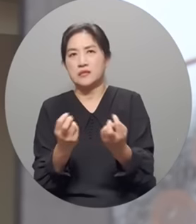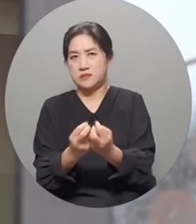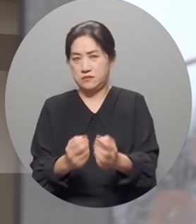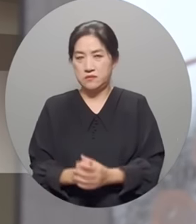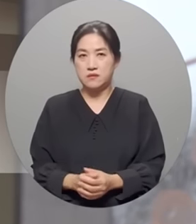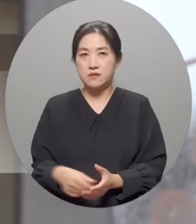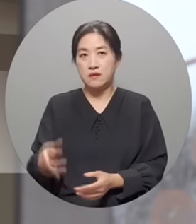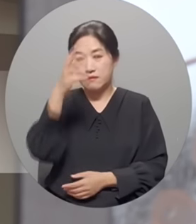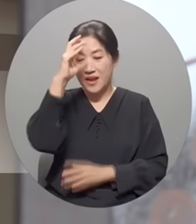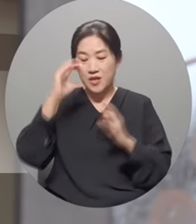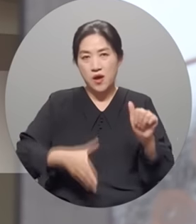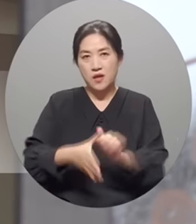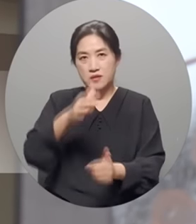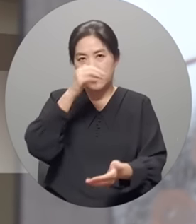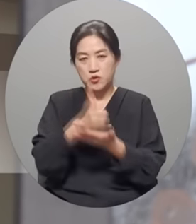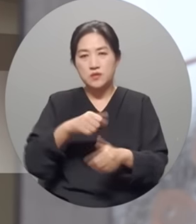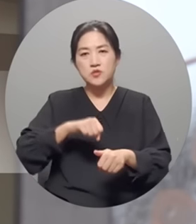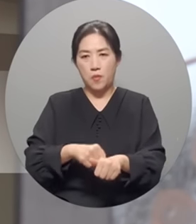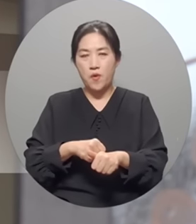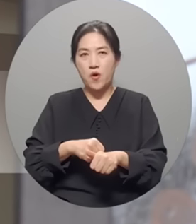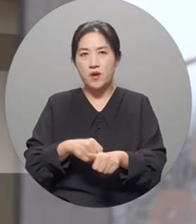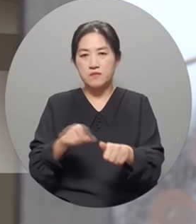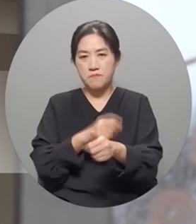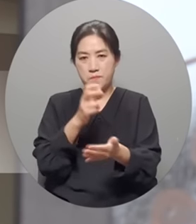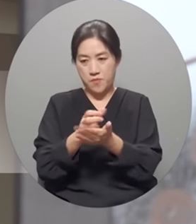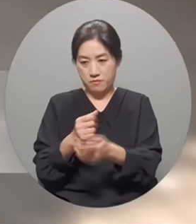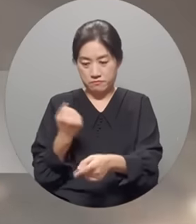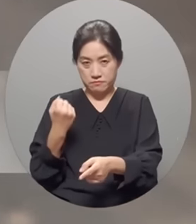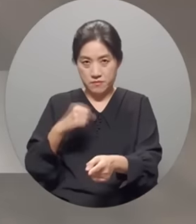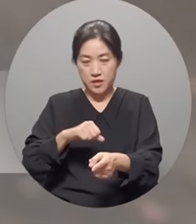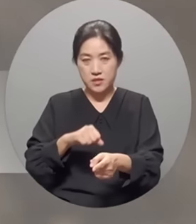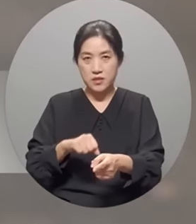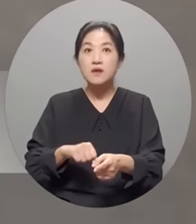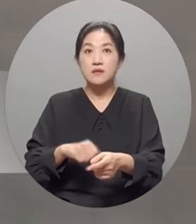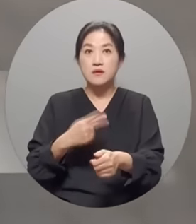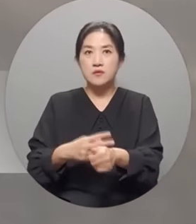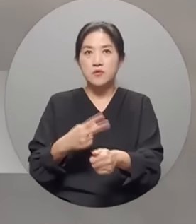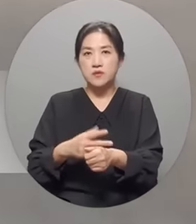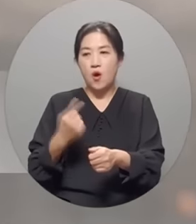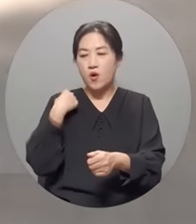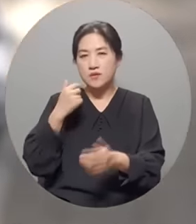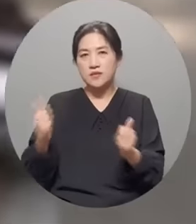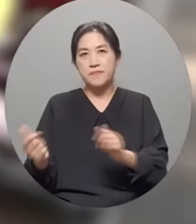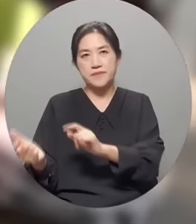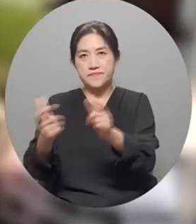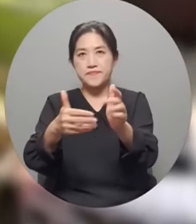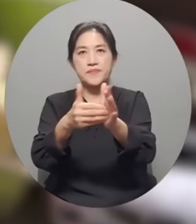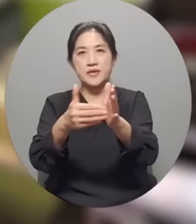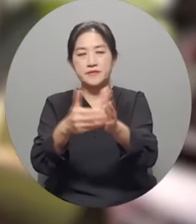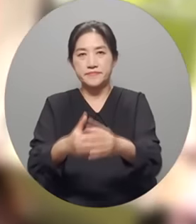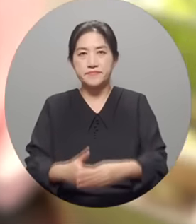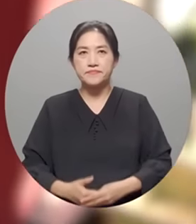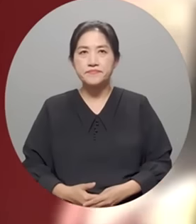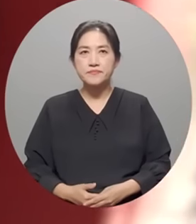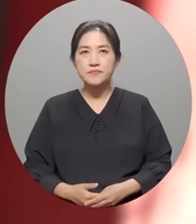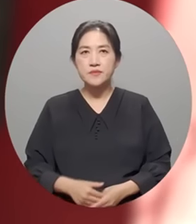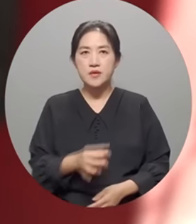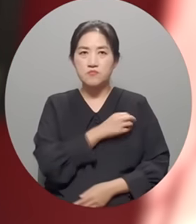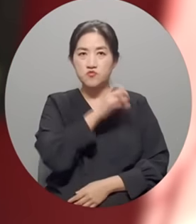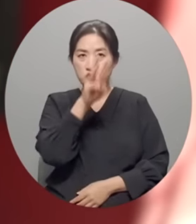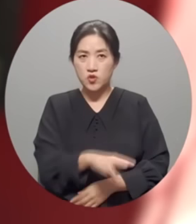검찰은 아동학대 범죄 처벌 등에 관한 특례법 위반 혐의로 해당 교사를 어제 재판에 넘겼습니다. 부천의